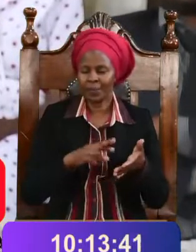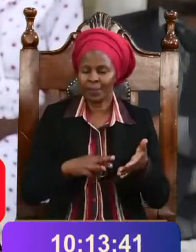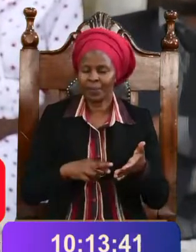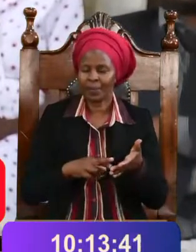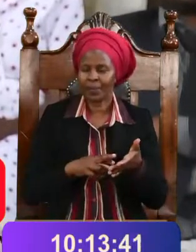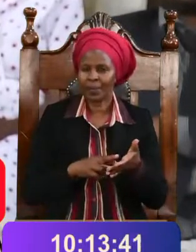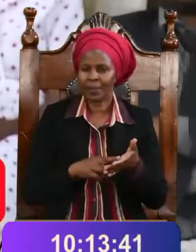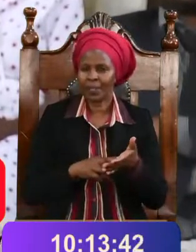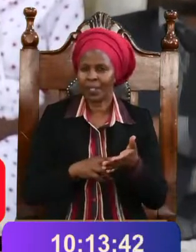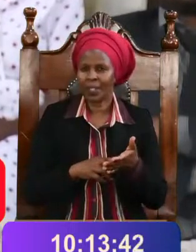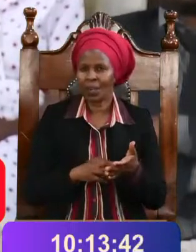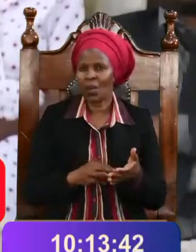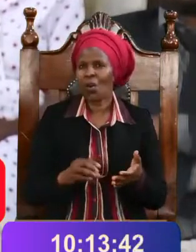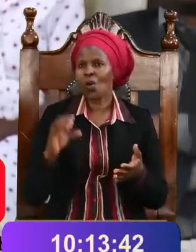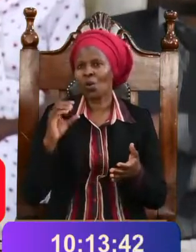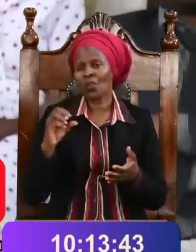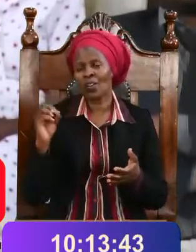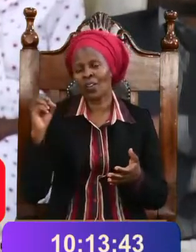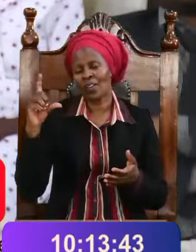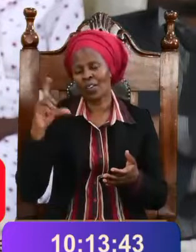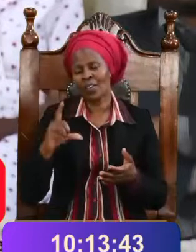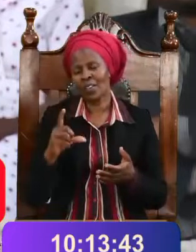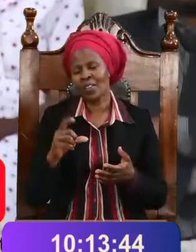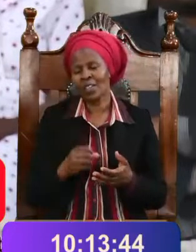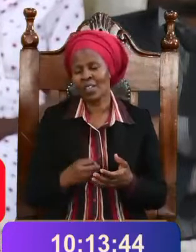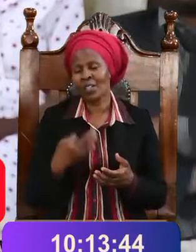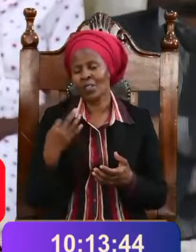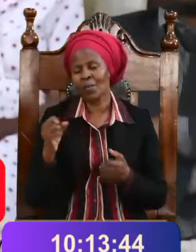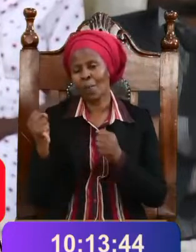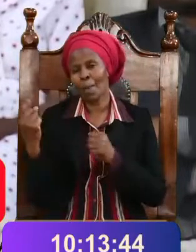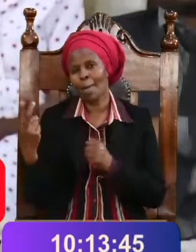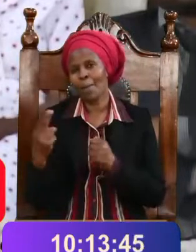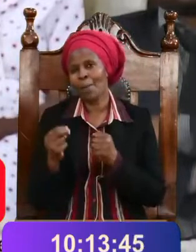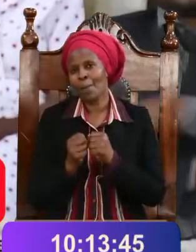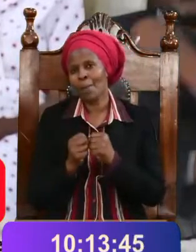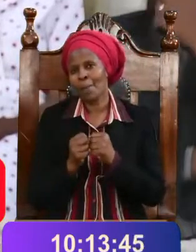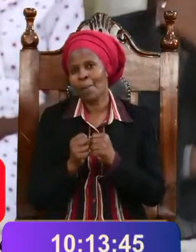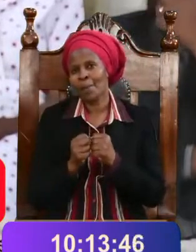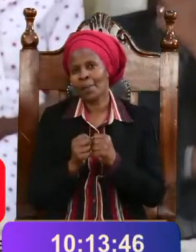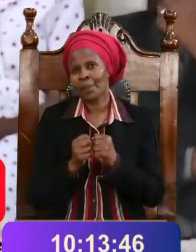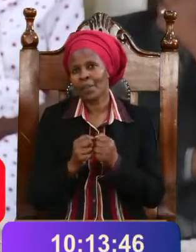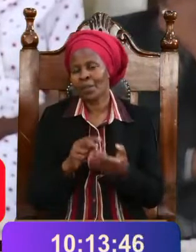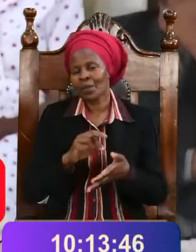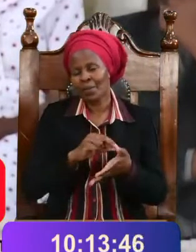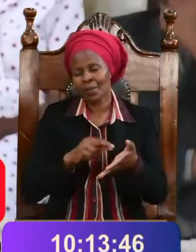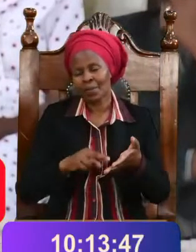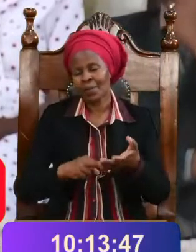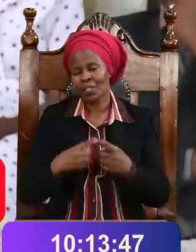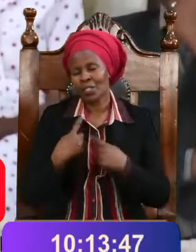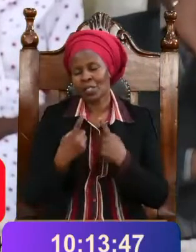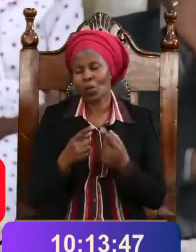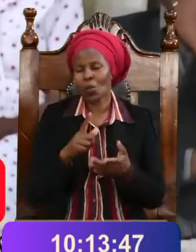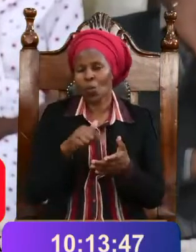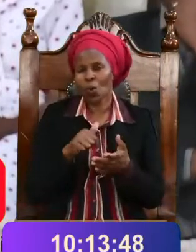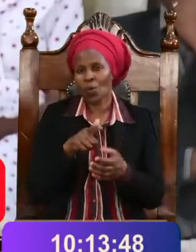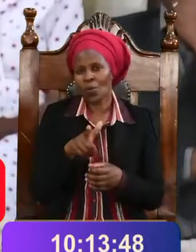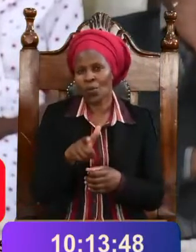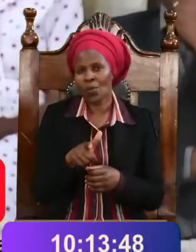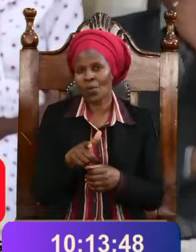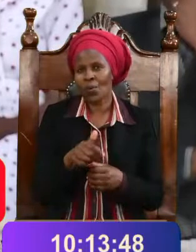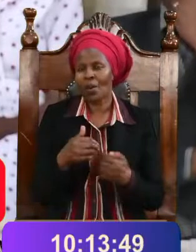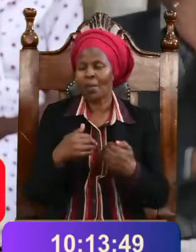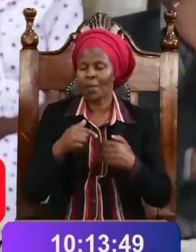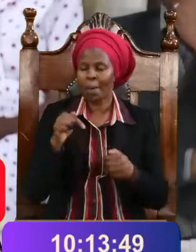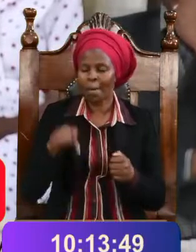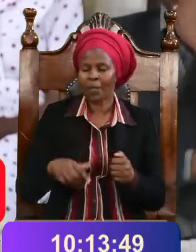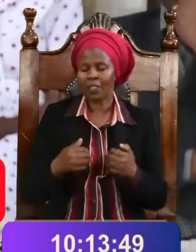cha Wakolosai 3, mstari wa 12, maandiko yazungumza mambo ambayo tunafaa kuwa nayo,